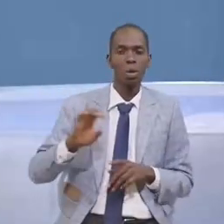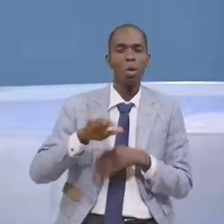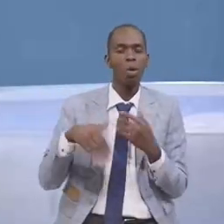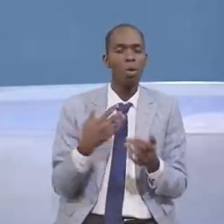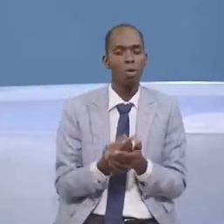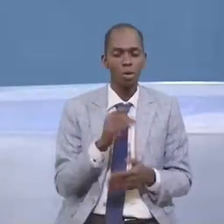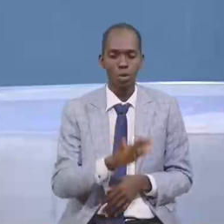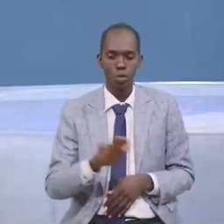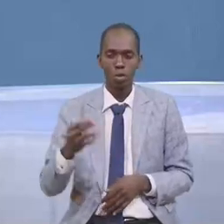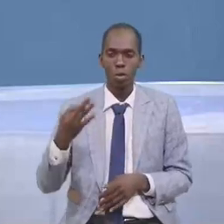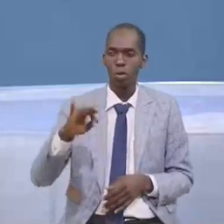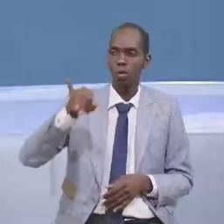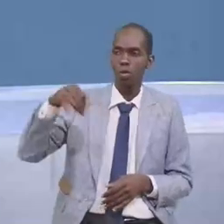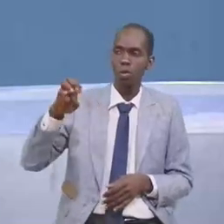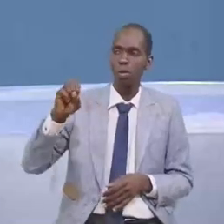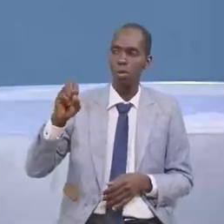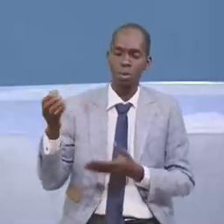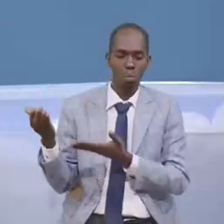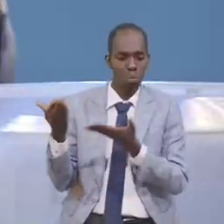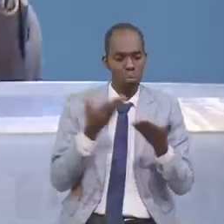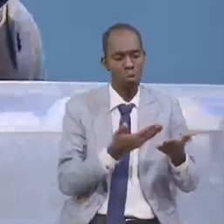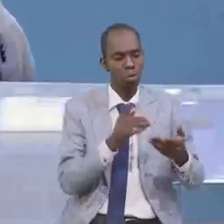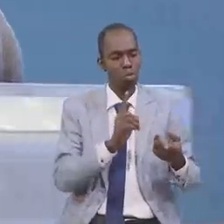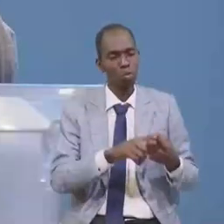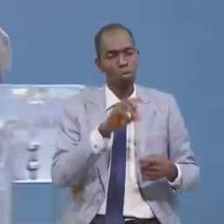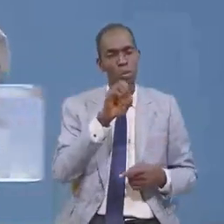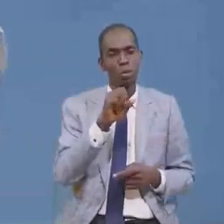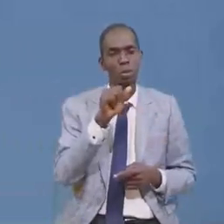Tous les enfants lui étaient présentés.